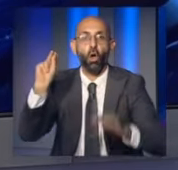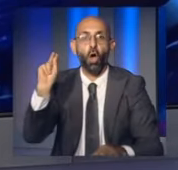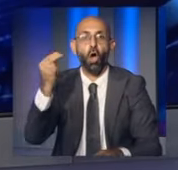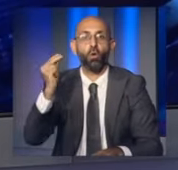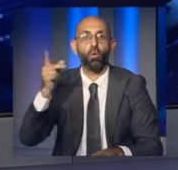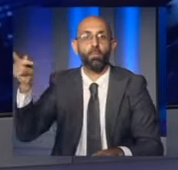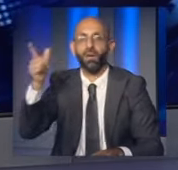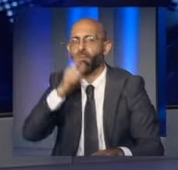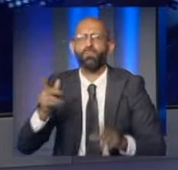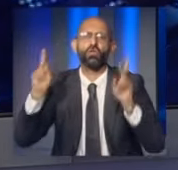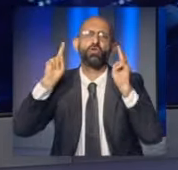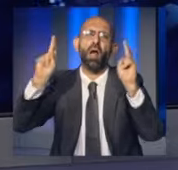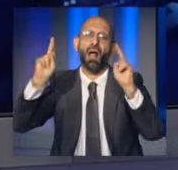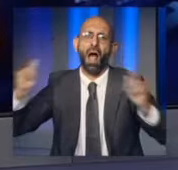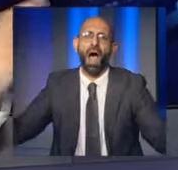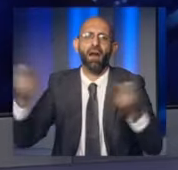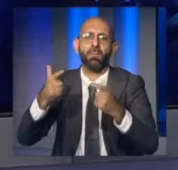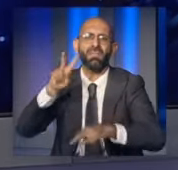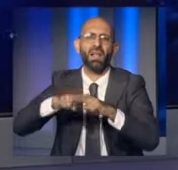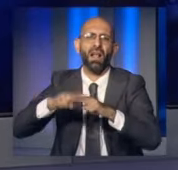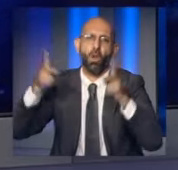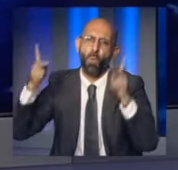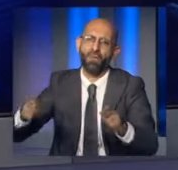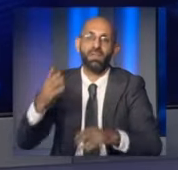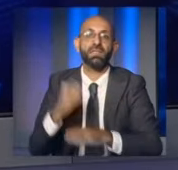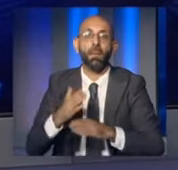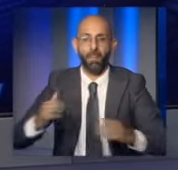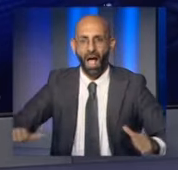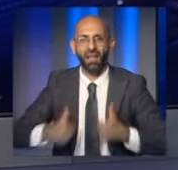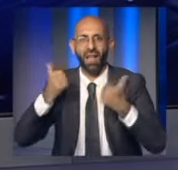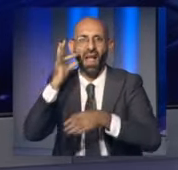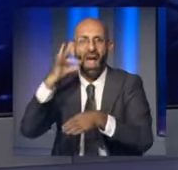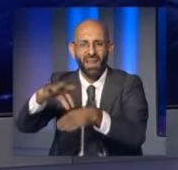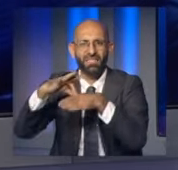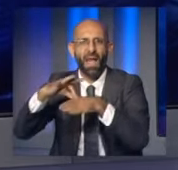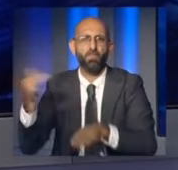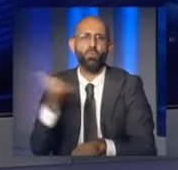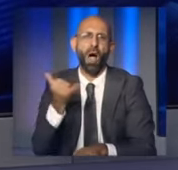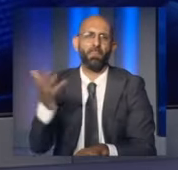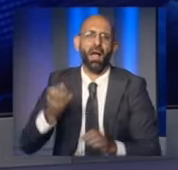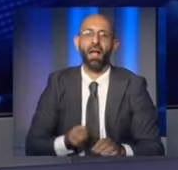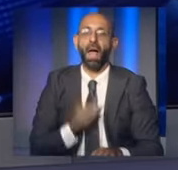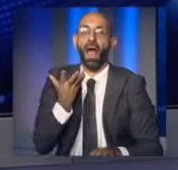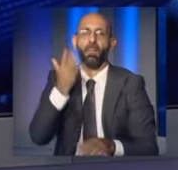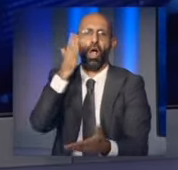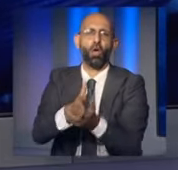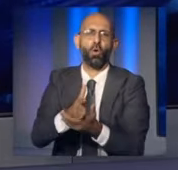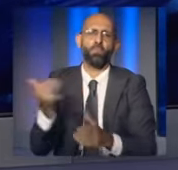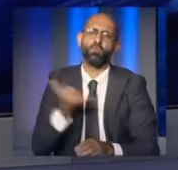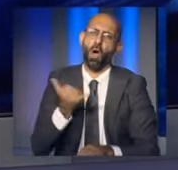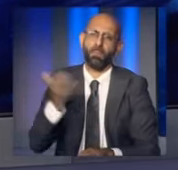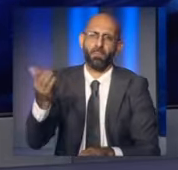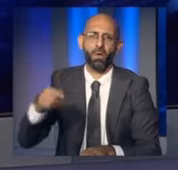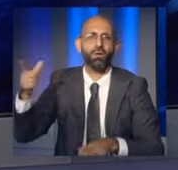متروبوليت بيروت لروم الأرثوذكس المطران ياس عودي أمل في أن تتوقف الحروب وينتفي التحدي على حياة